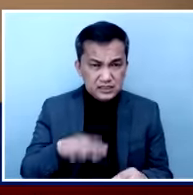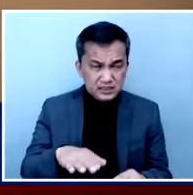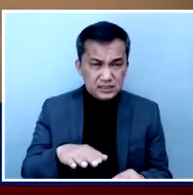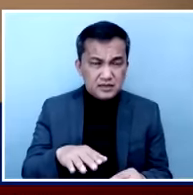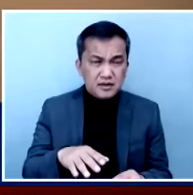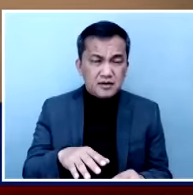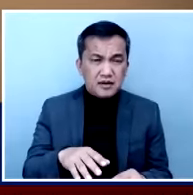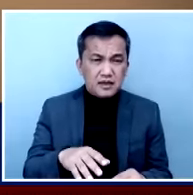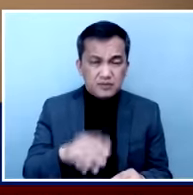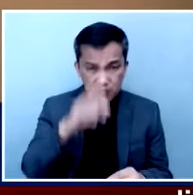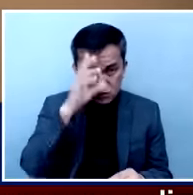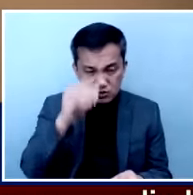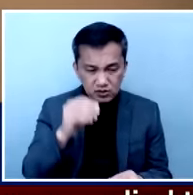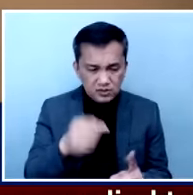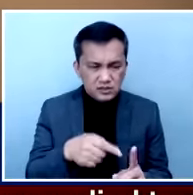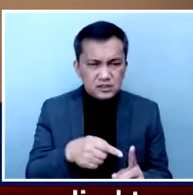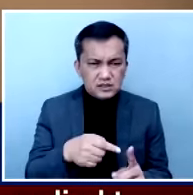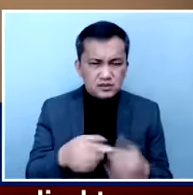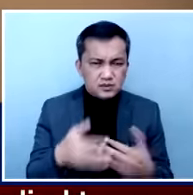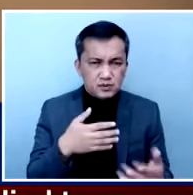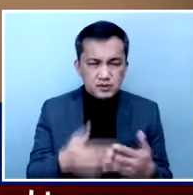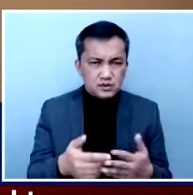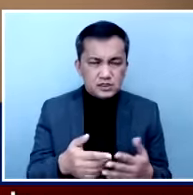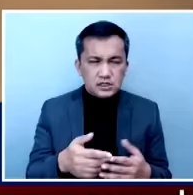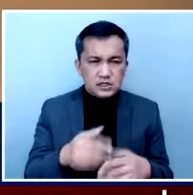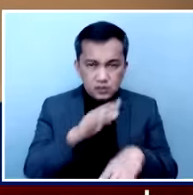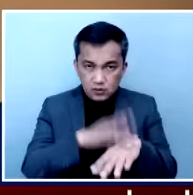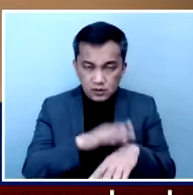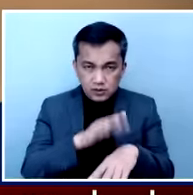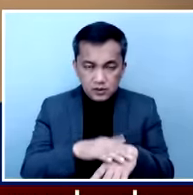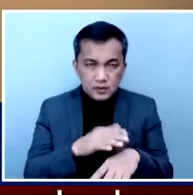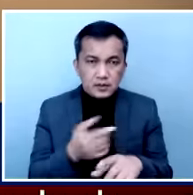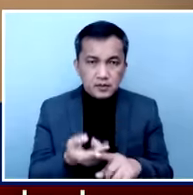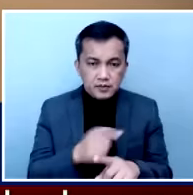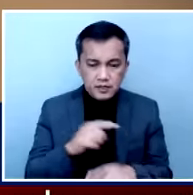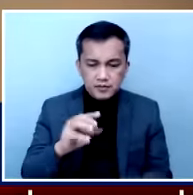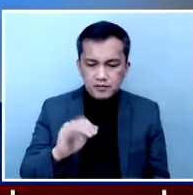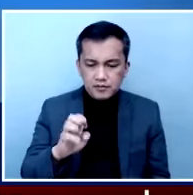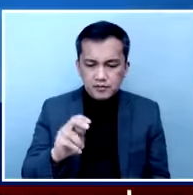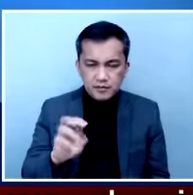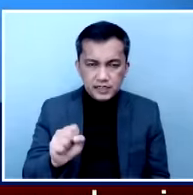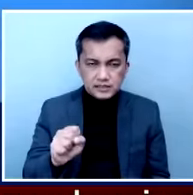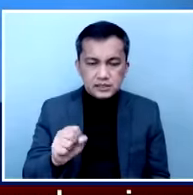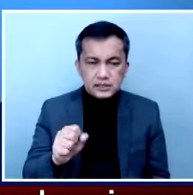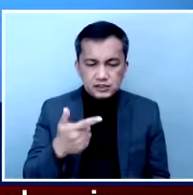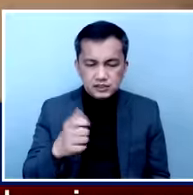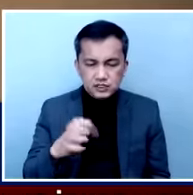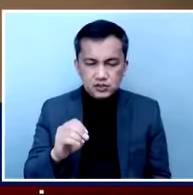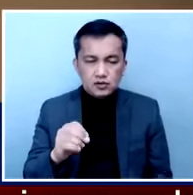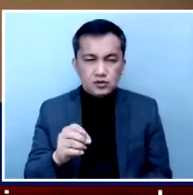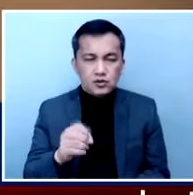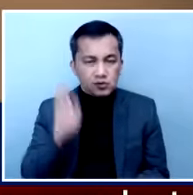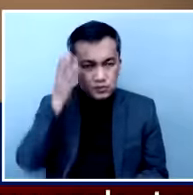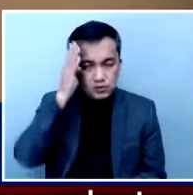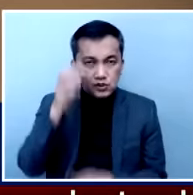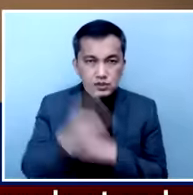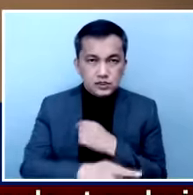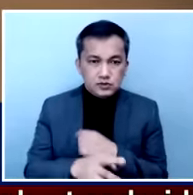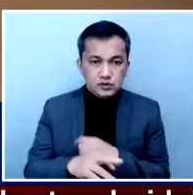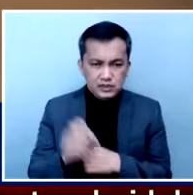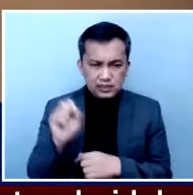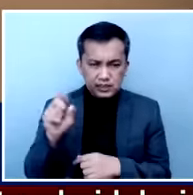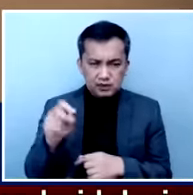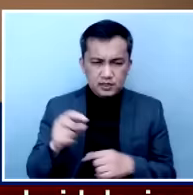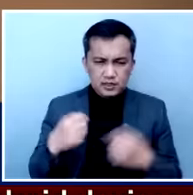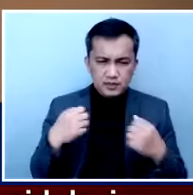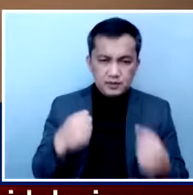sa kabila ng geohazard advisory mula sa Mines and Geosciences Bureau Region 11 at pagpapalakas